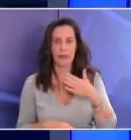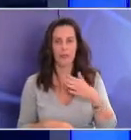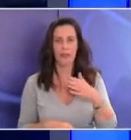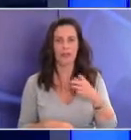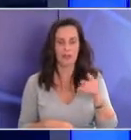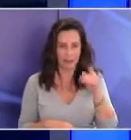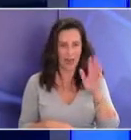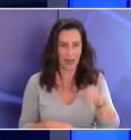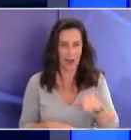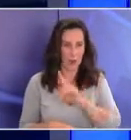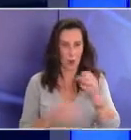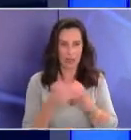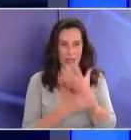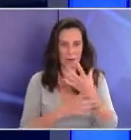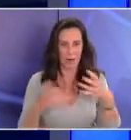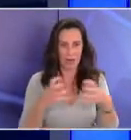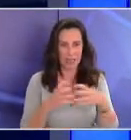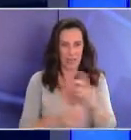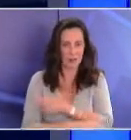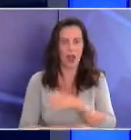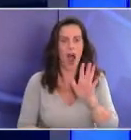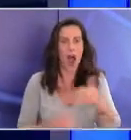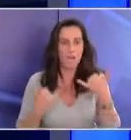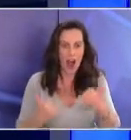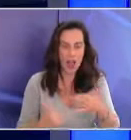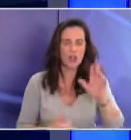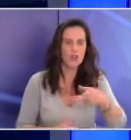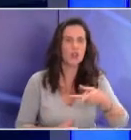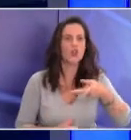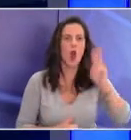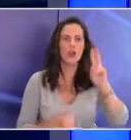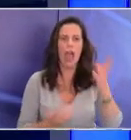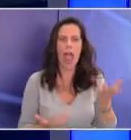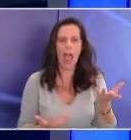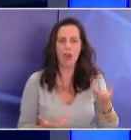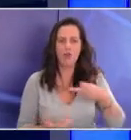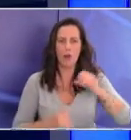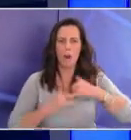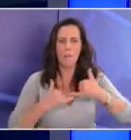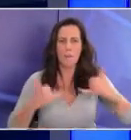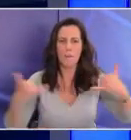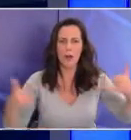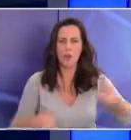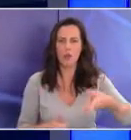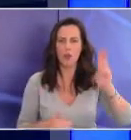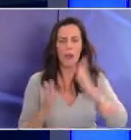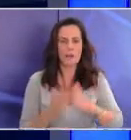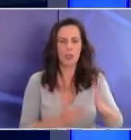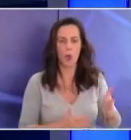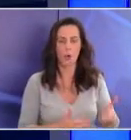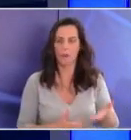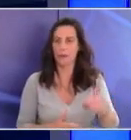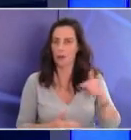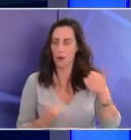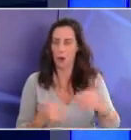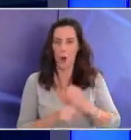אלי, לא רק זה, הכל התפתח. זה הפך להיות הרבה יותר אקטיבי. למה? כי גם כן כל נושא התקשורת. אפילו ממוסד יותר. ברור, כי